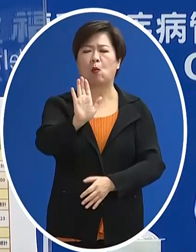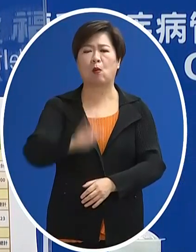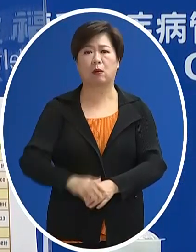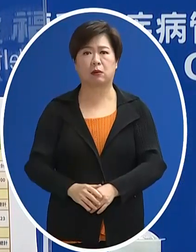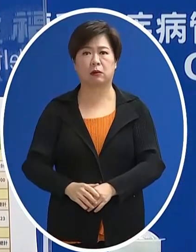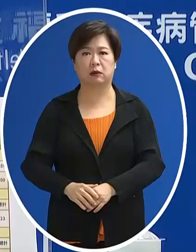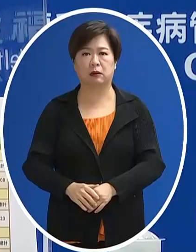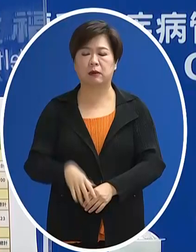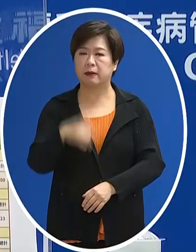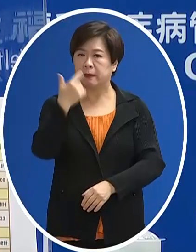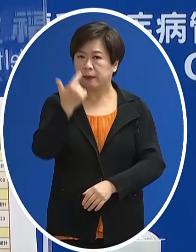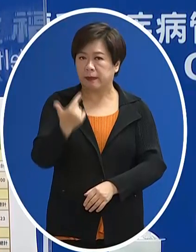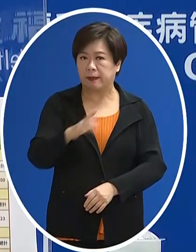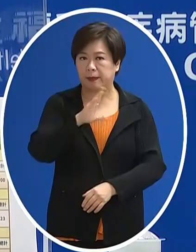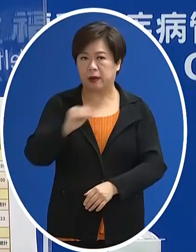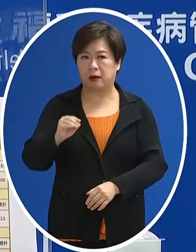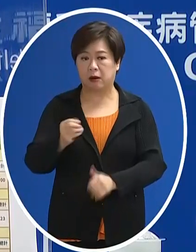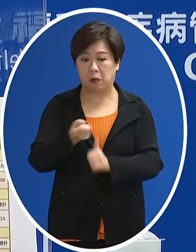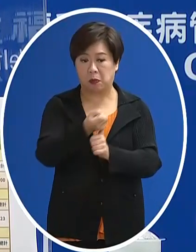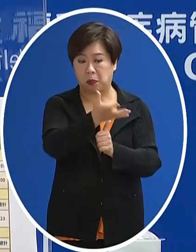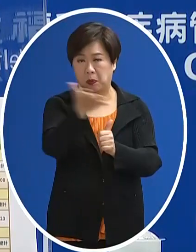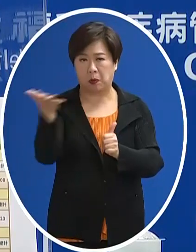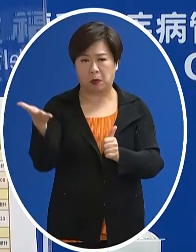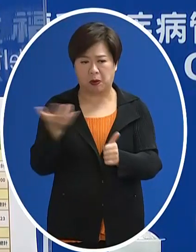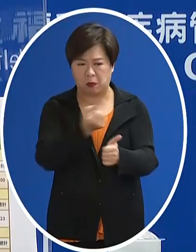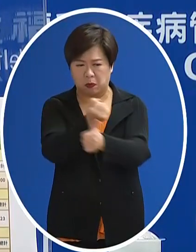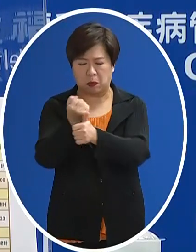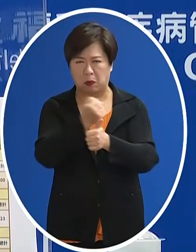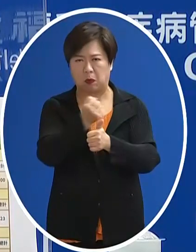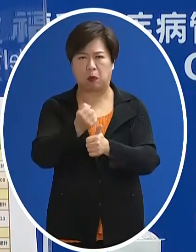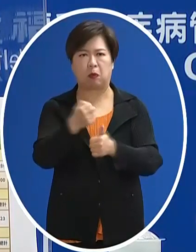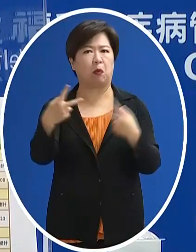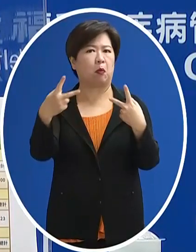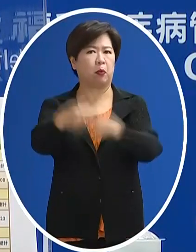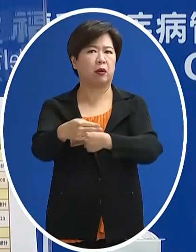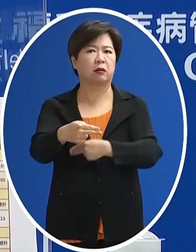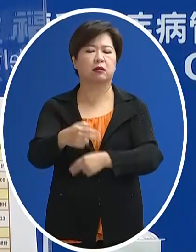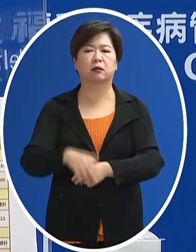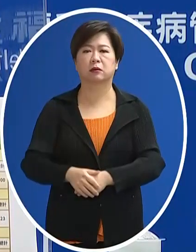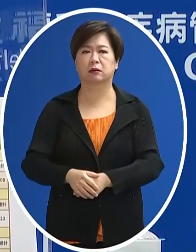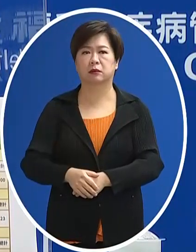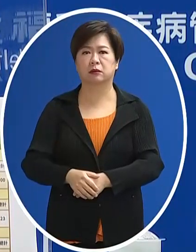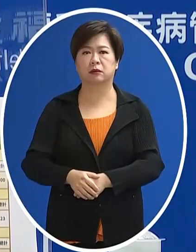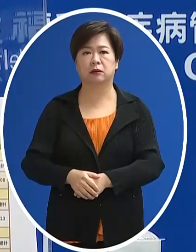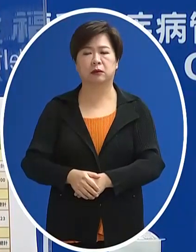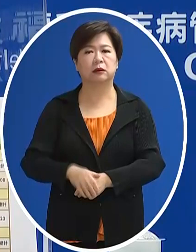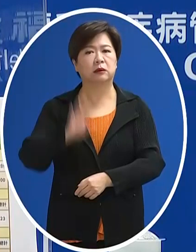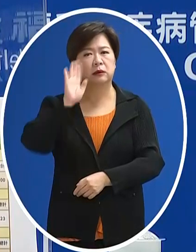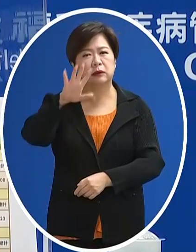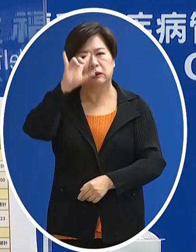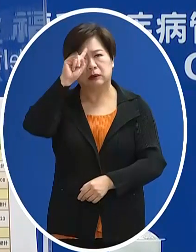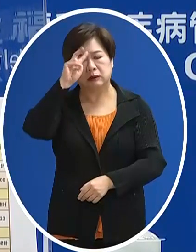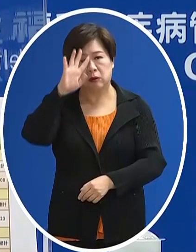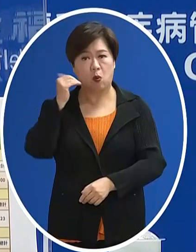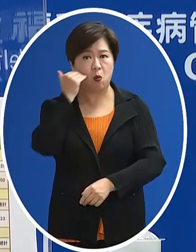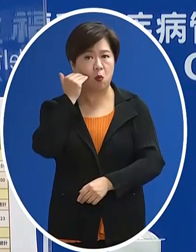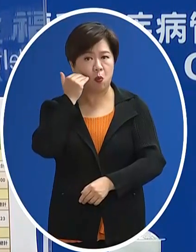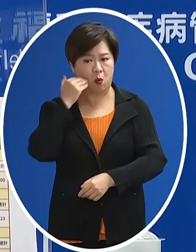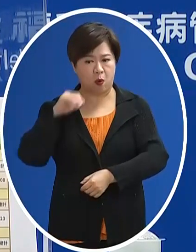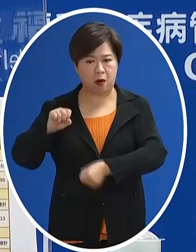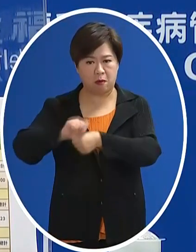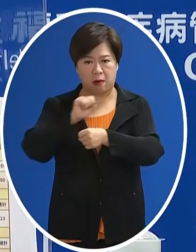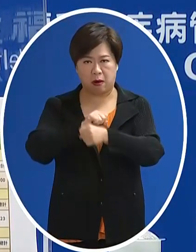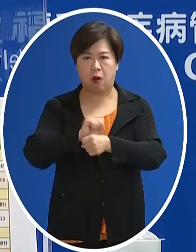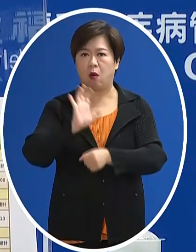是呢就可以慢慢把这个传播链把它再阻断，那最重要是接下来把这几天发现出来的这